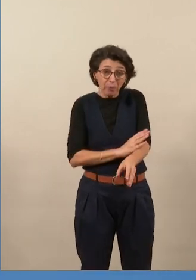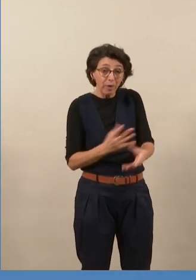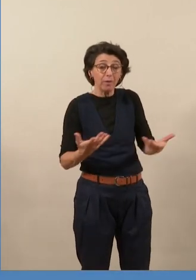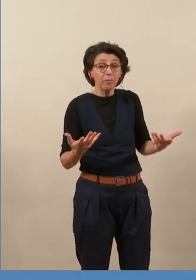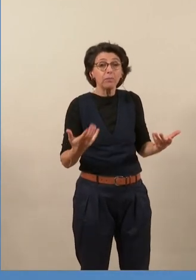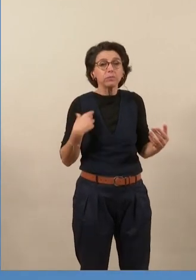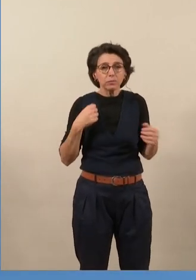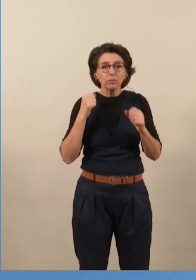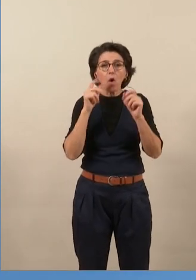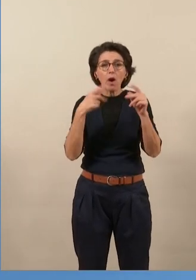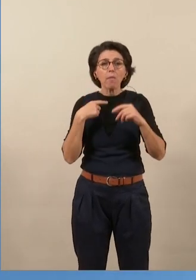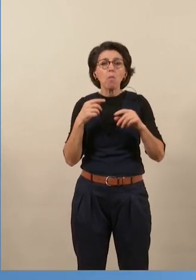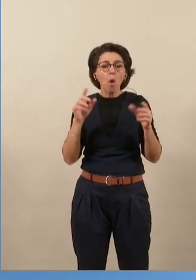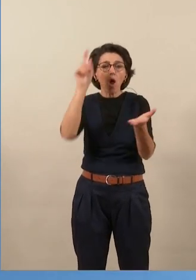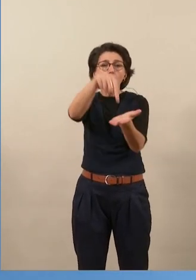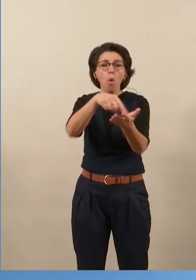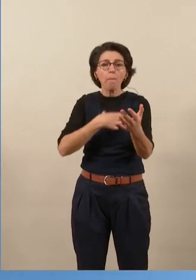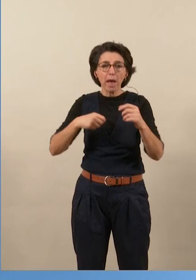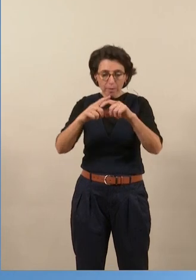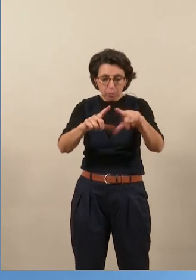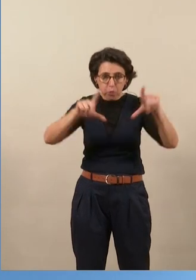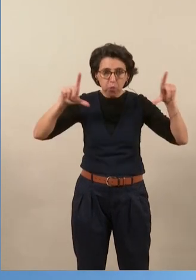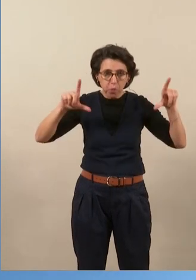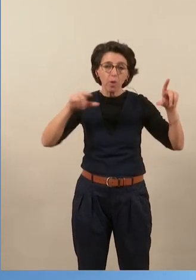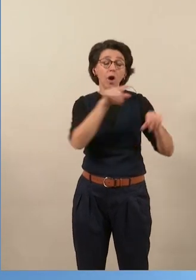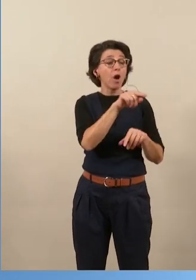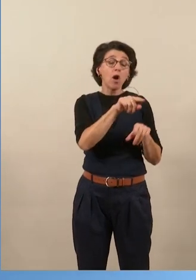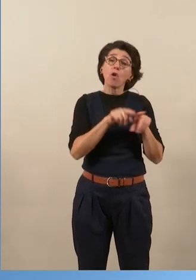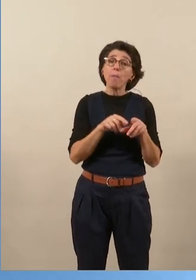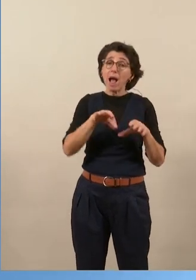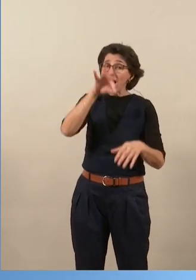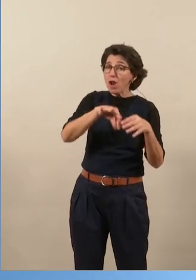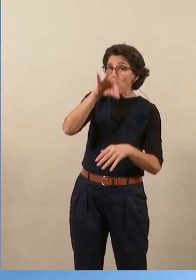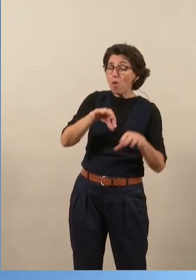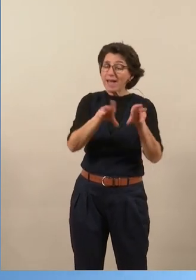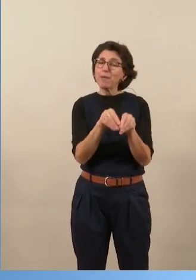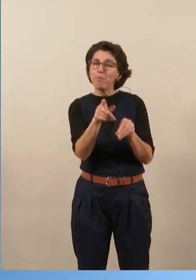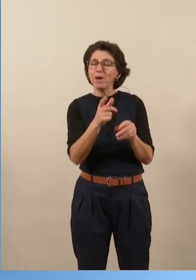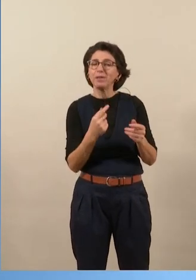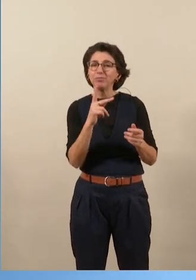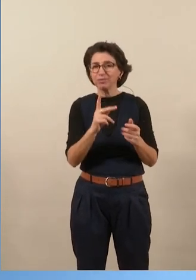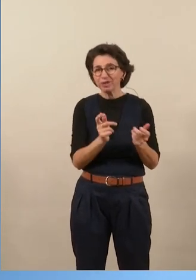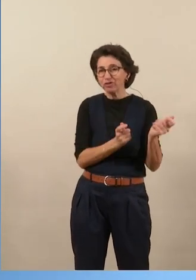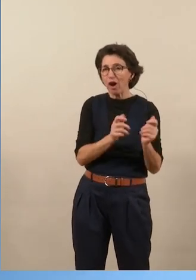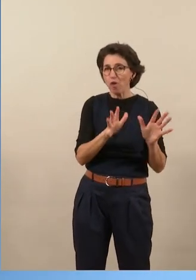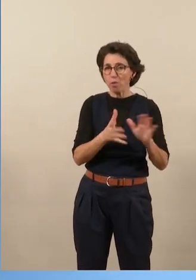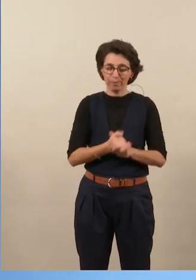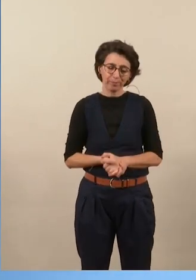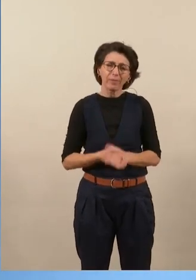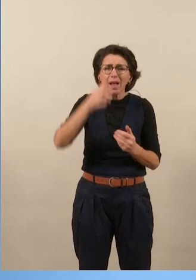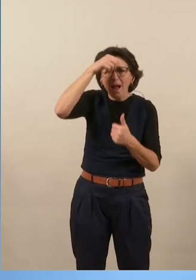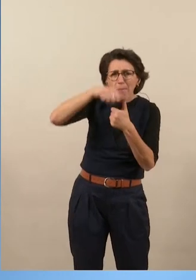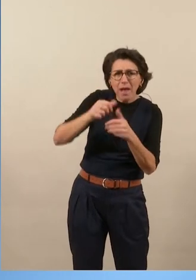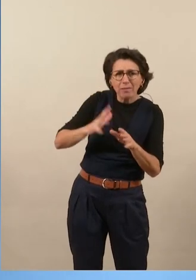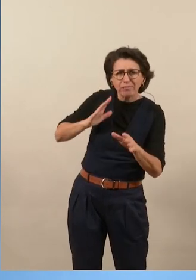et votre manière d'aborder vos vos élus et votre équipe alors rappelez-vous Monsieur le Maire un petit